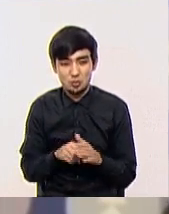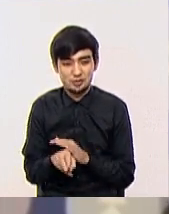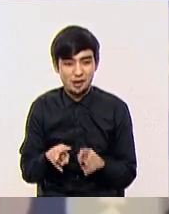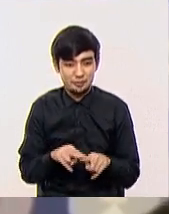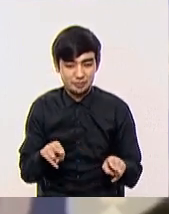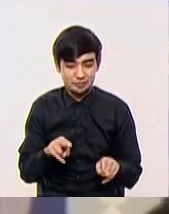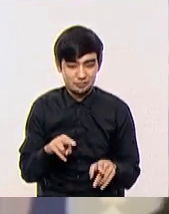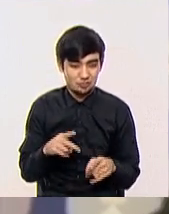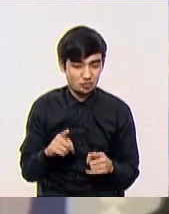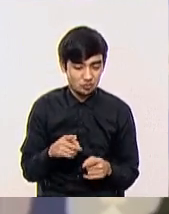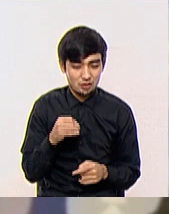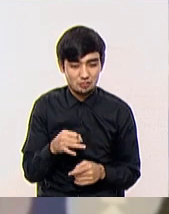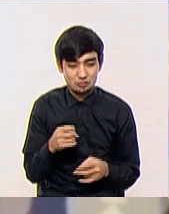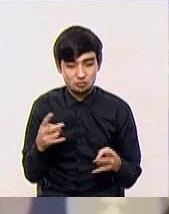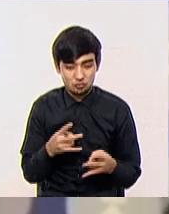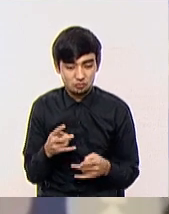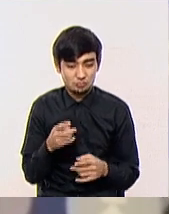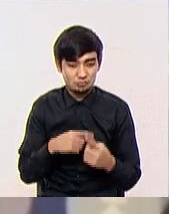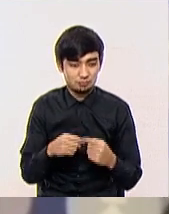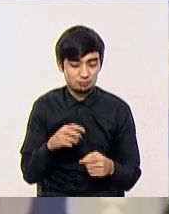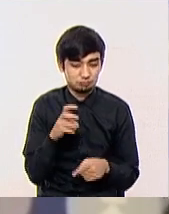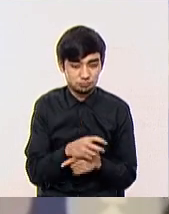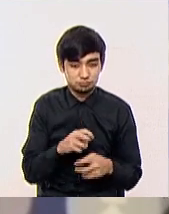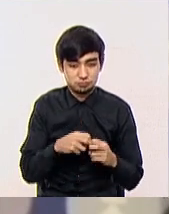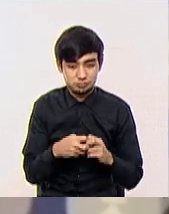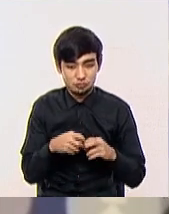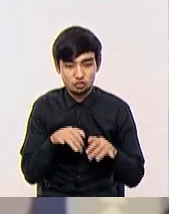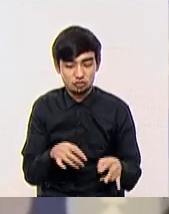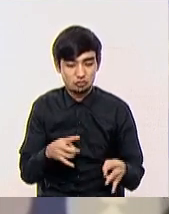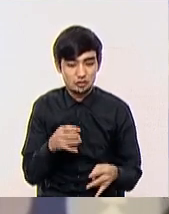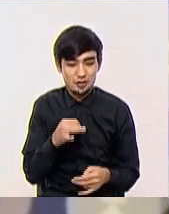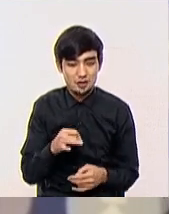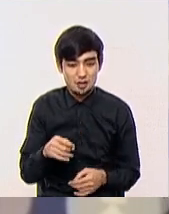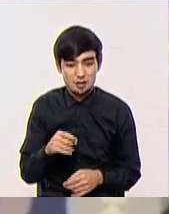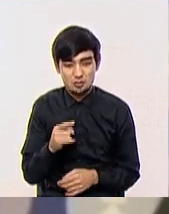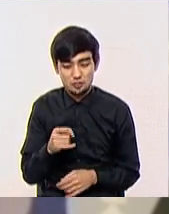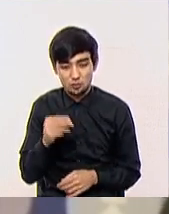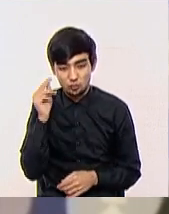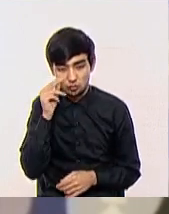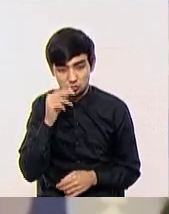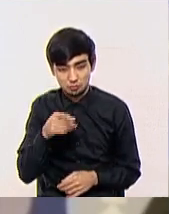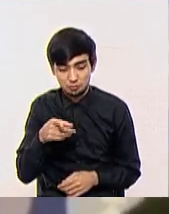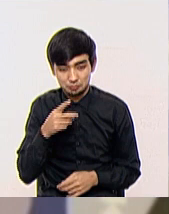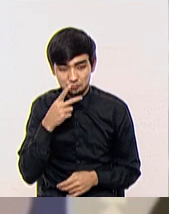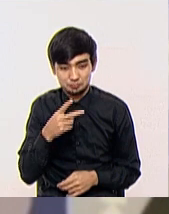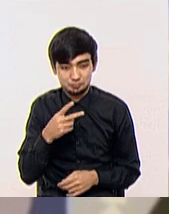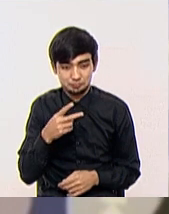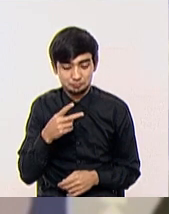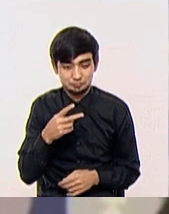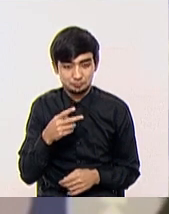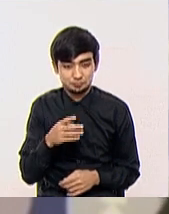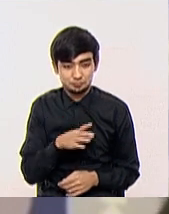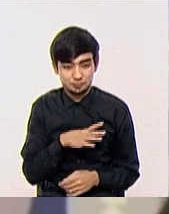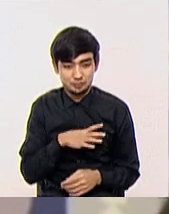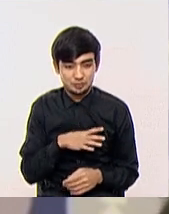каких-то целенаправленных действий. И ребенок учится этому, это в нем